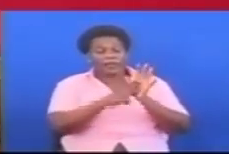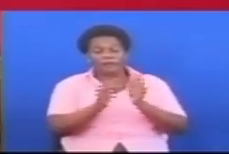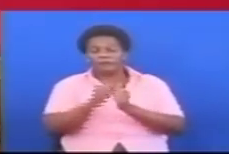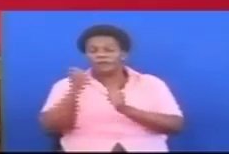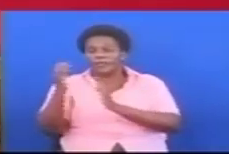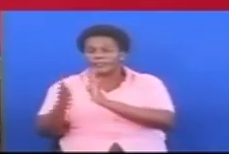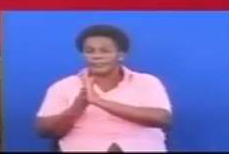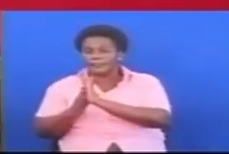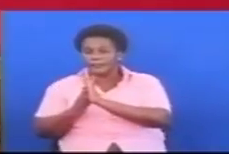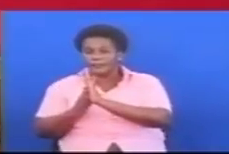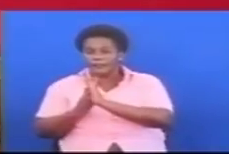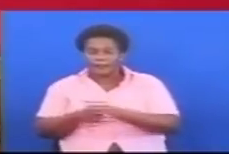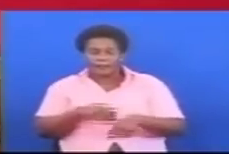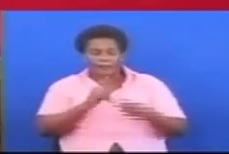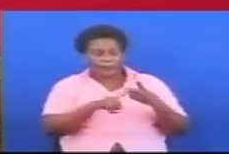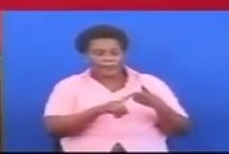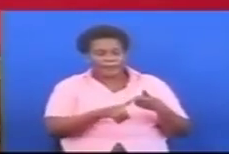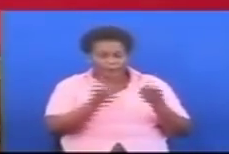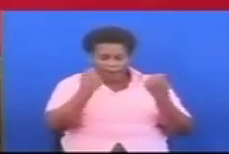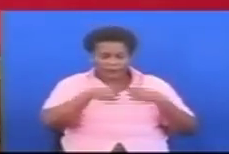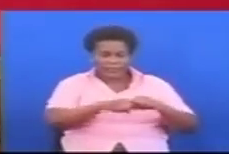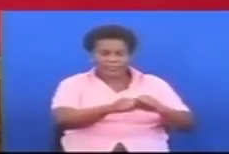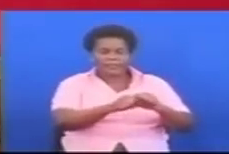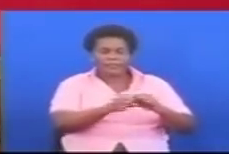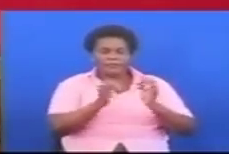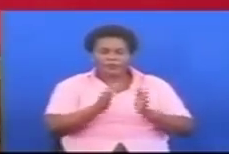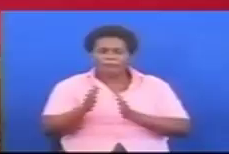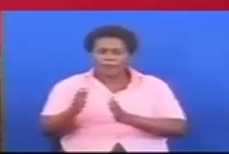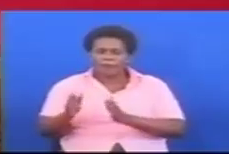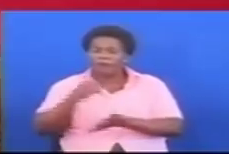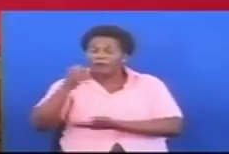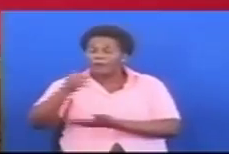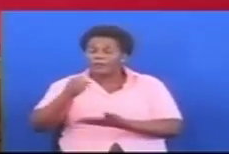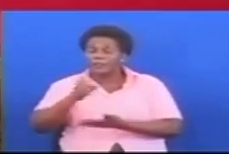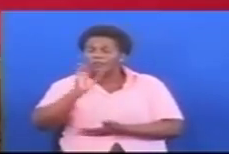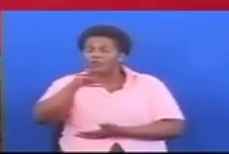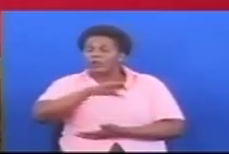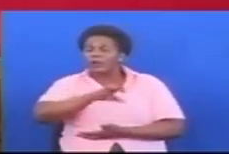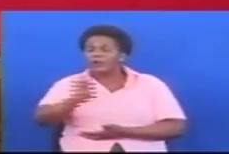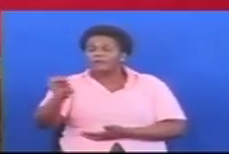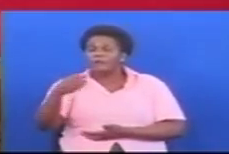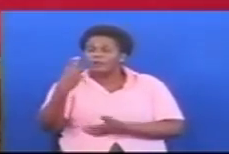2018-19. Mbili, utekelezaji wa mpango wa bajeti ya Wizara ya Maji kwa mwaka wa fedha